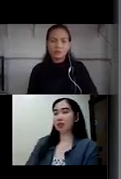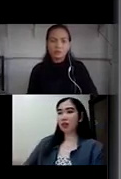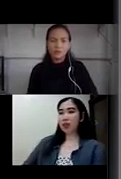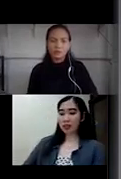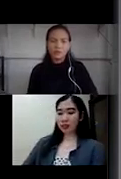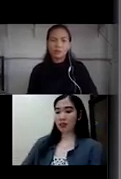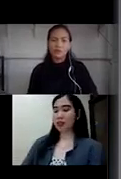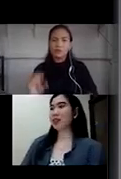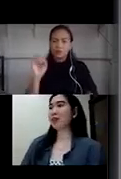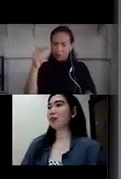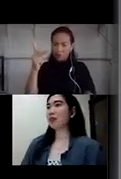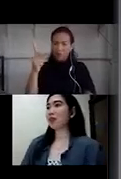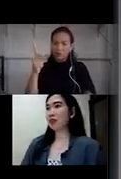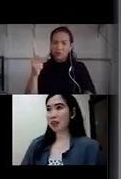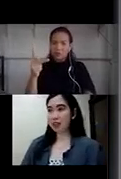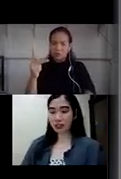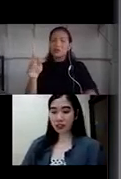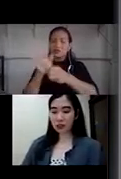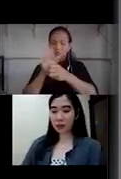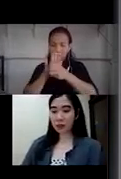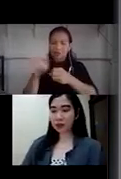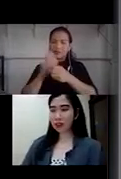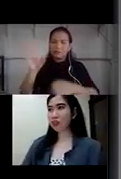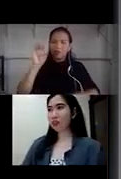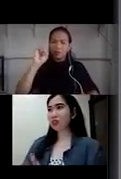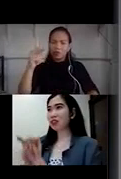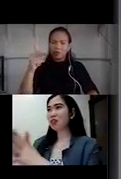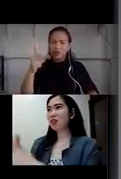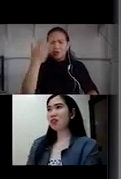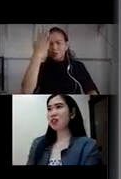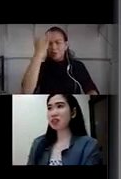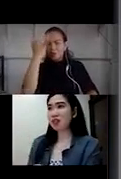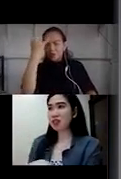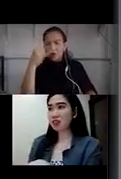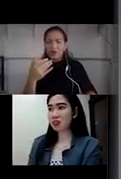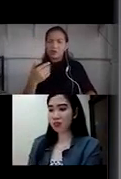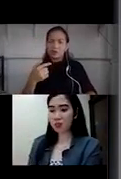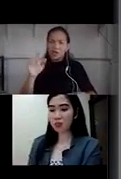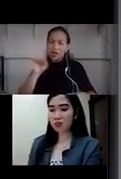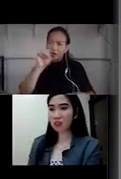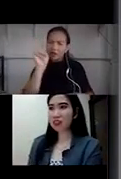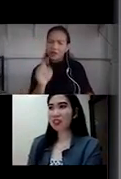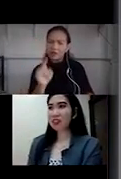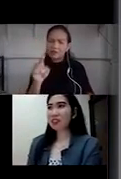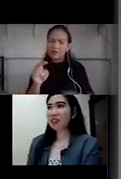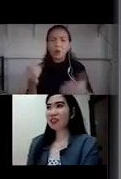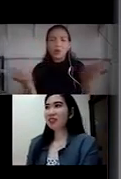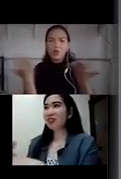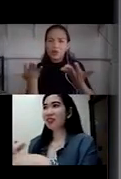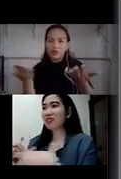Okay, so I think okay na. Yan. So bakit ko kayo tinanong kung asan na kayo?